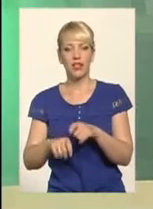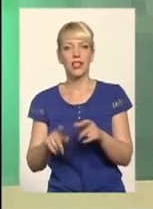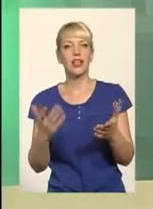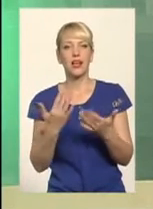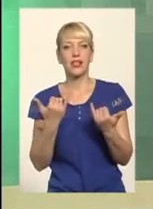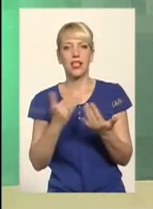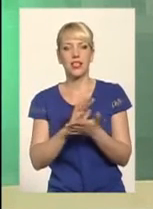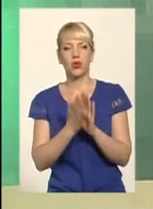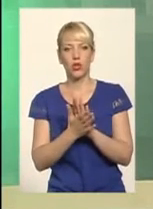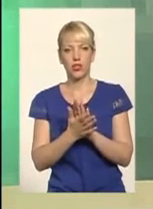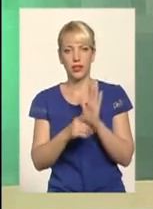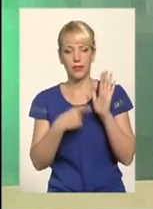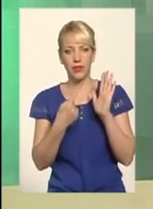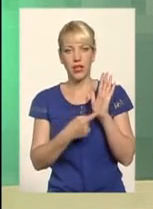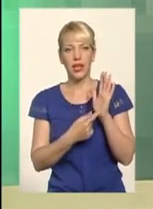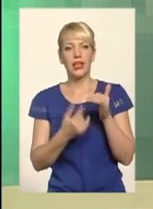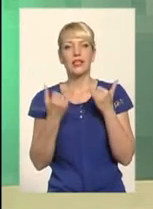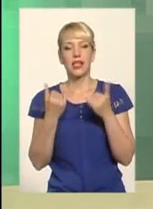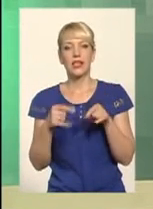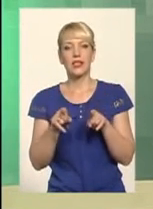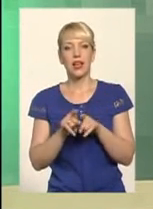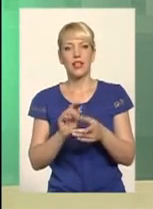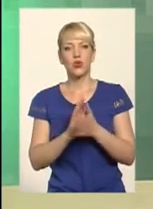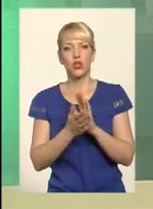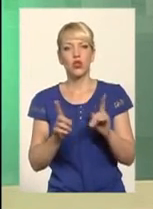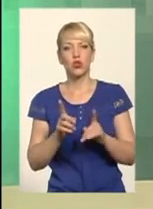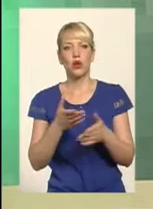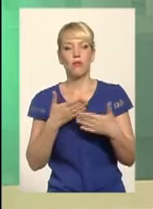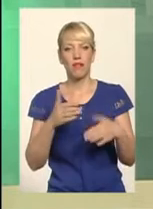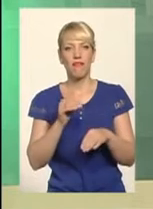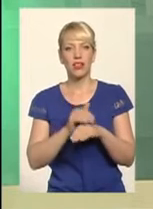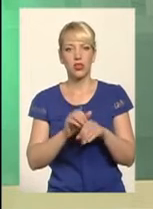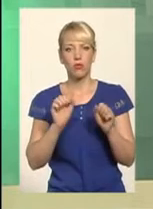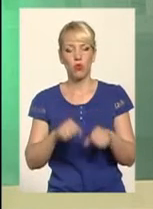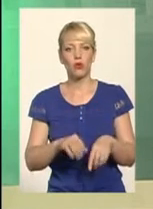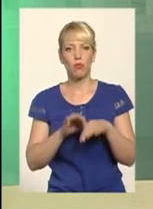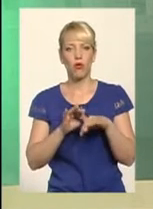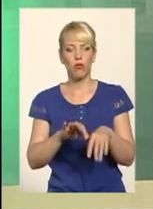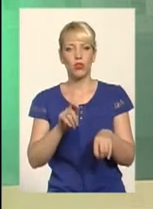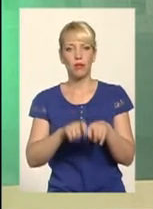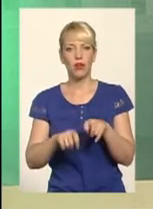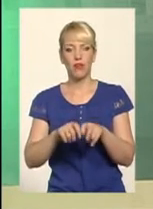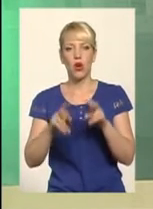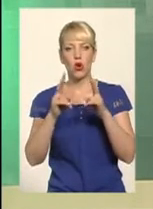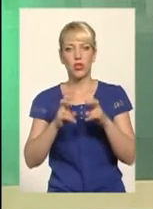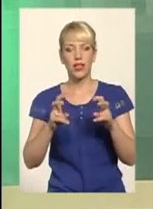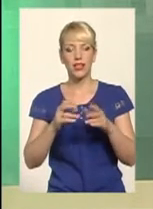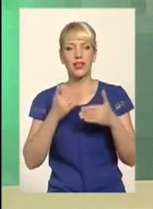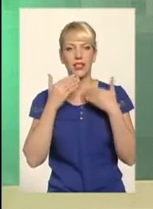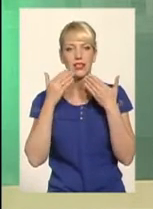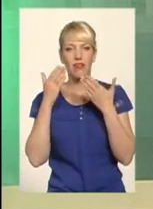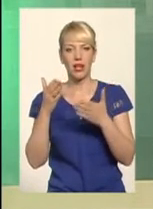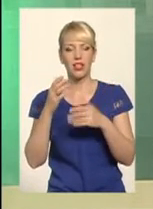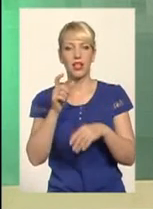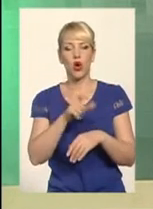відношенню до нашої структури така ситуація, що ми фактично вже можемо проводити перевірки, розглядати звернення громадян. Ми тільки